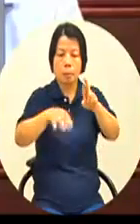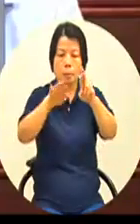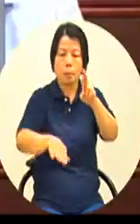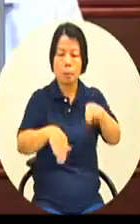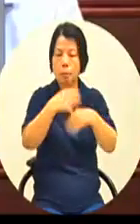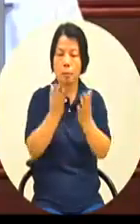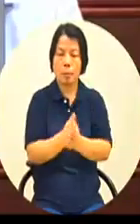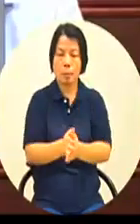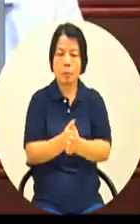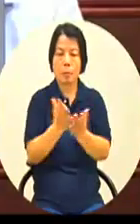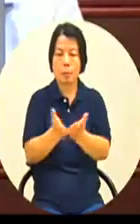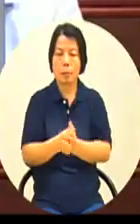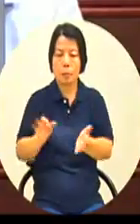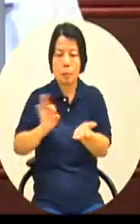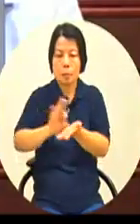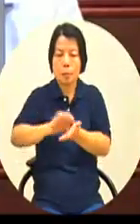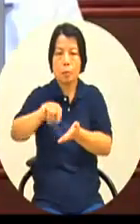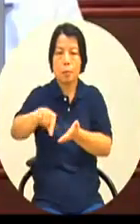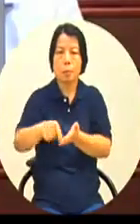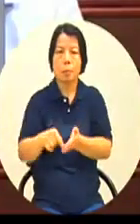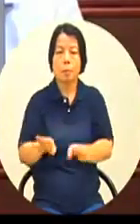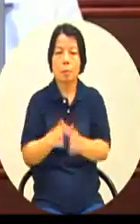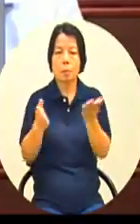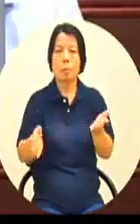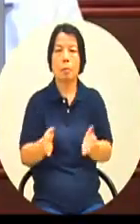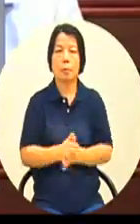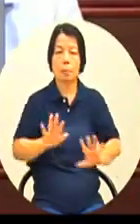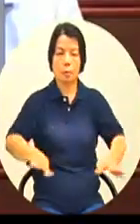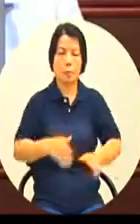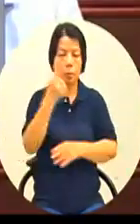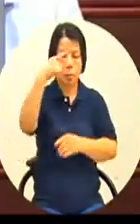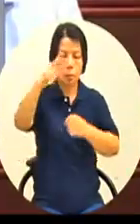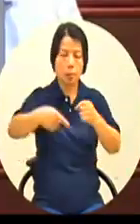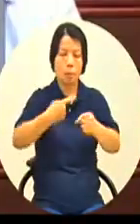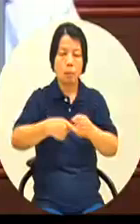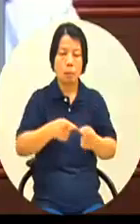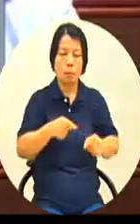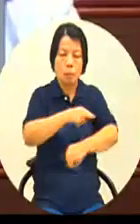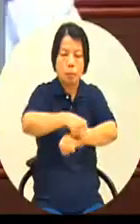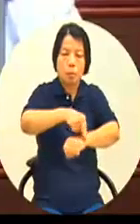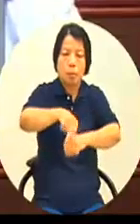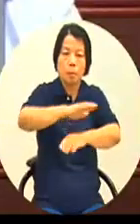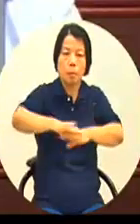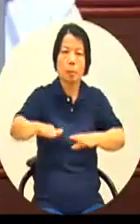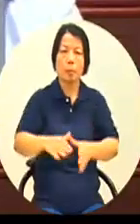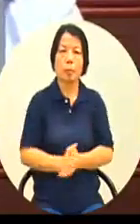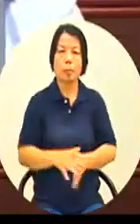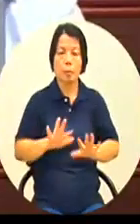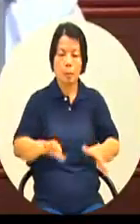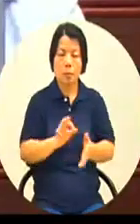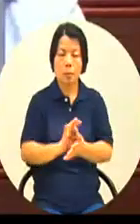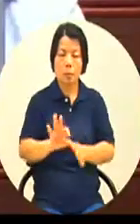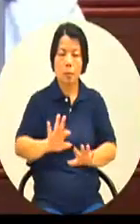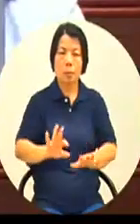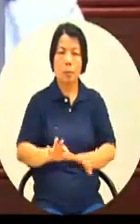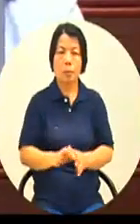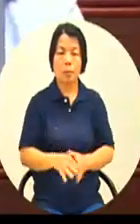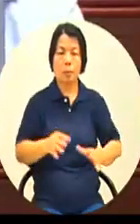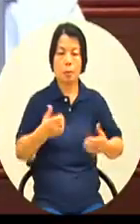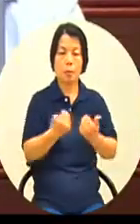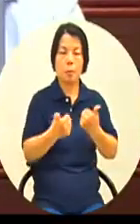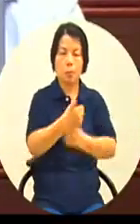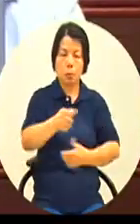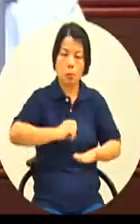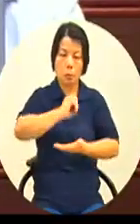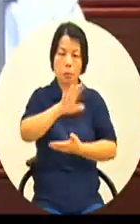运。另外第二艘我们会在明年会进行设计，所以这个应该是也顺便利用这个机会跟议员报